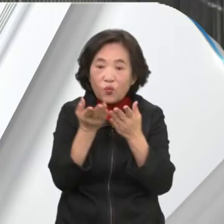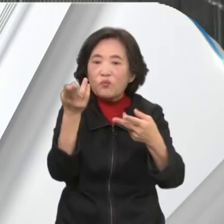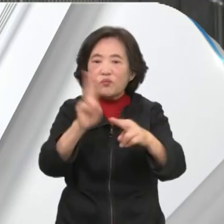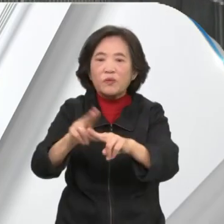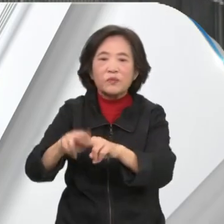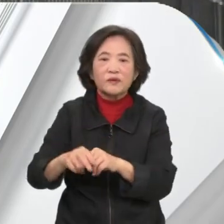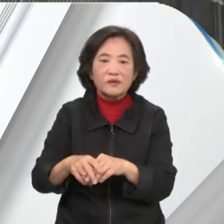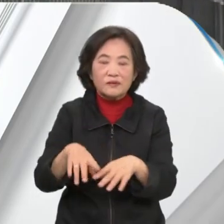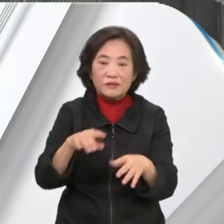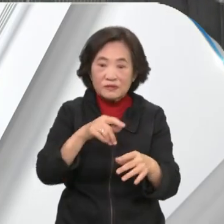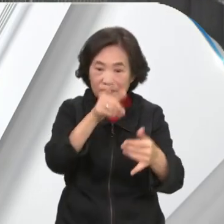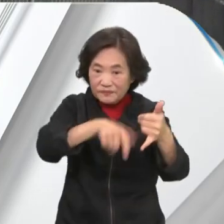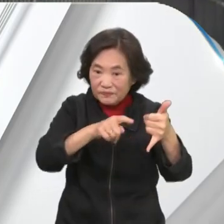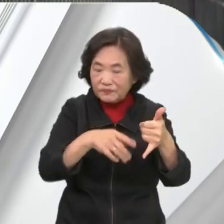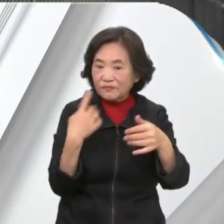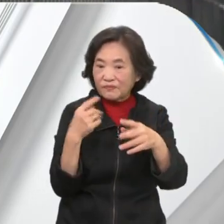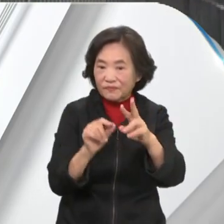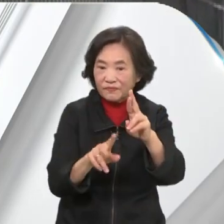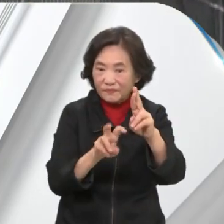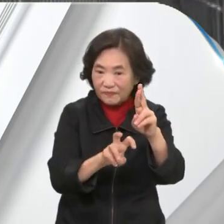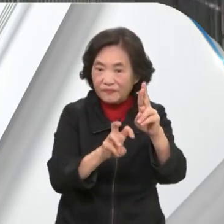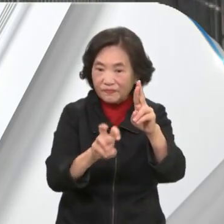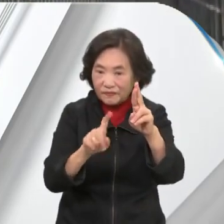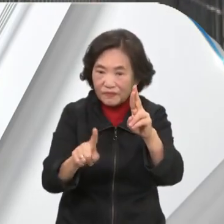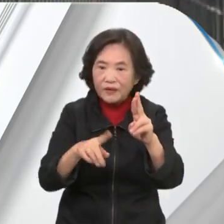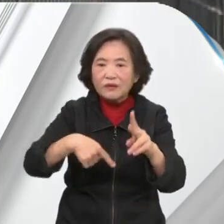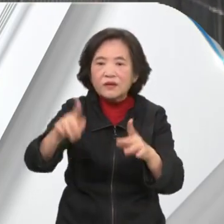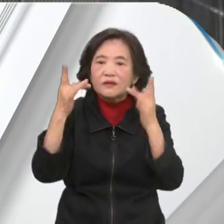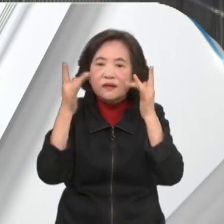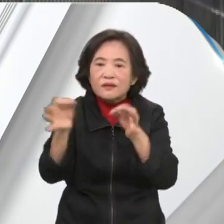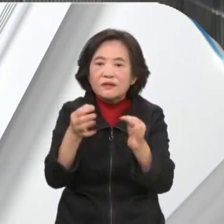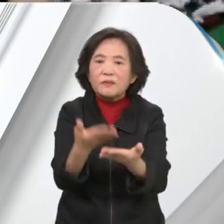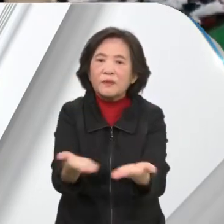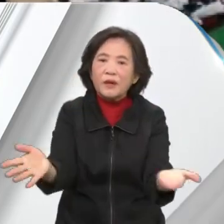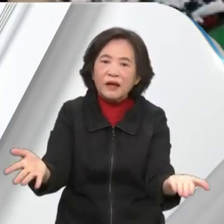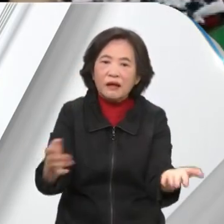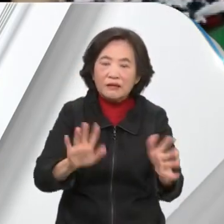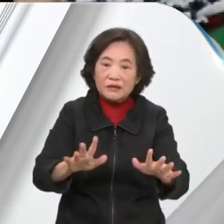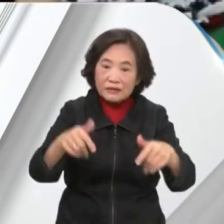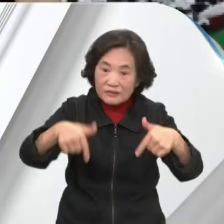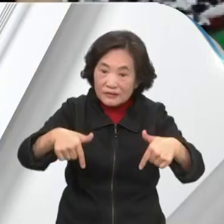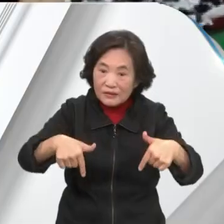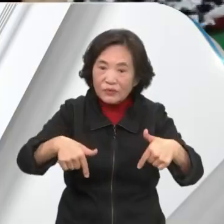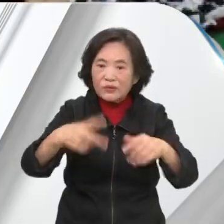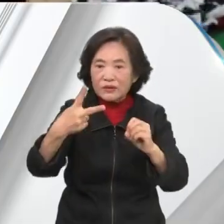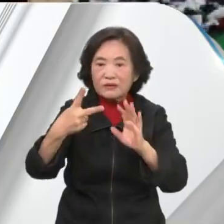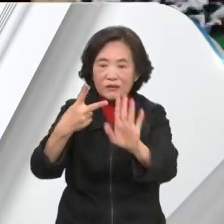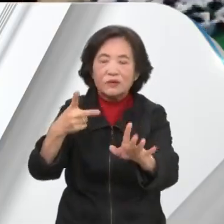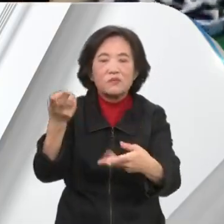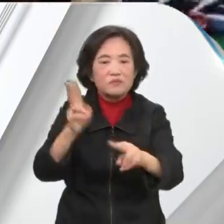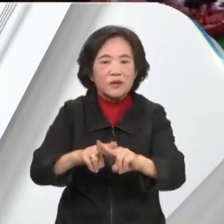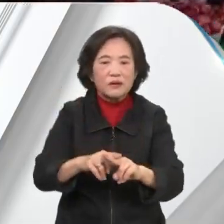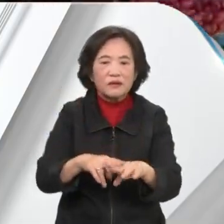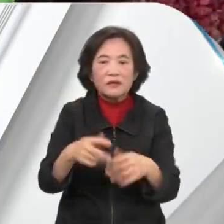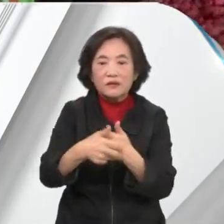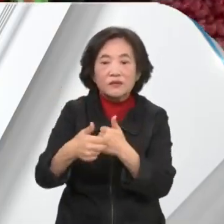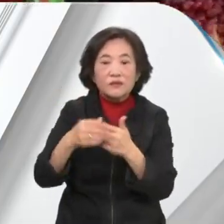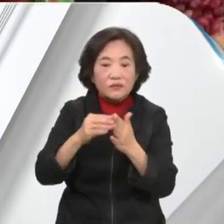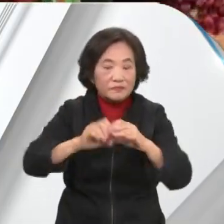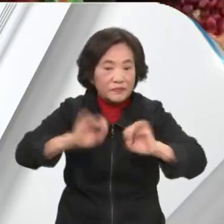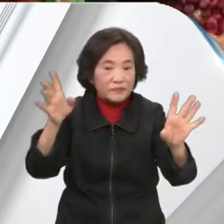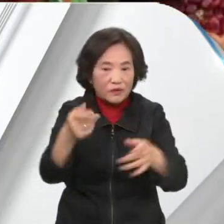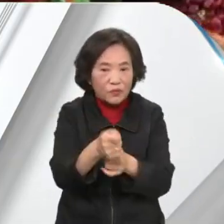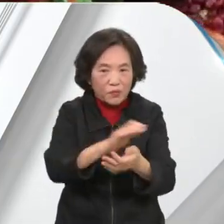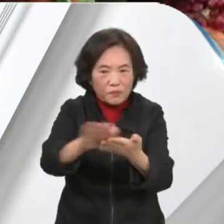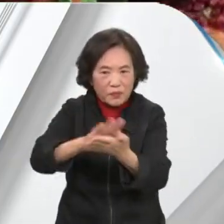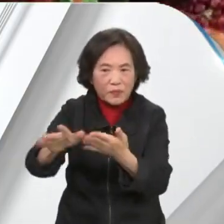人员上阵的30、31两日脱种子市场摆摊呢。亚市场下早2点过后停业，桃园市卫生局讲，除了消